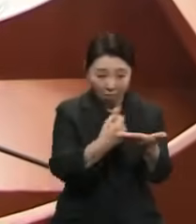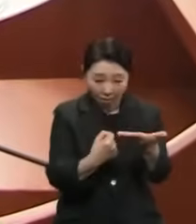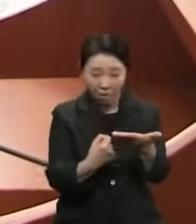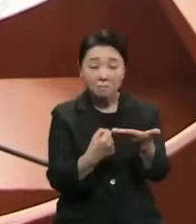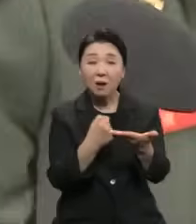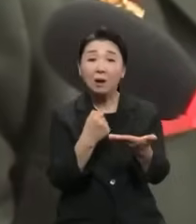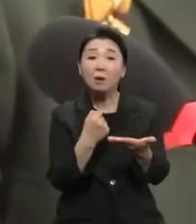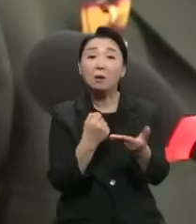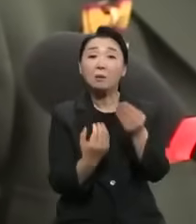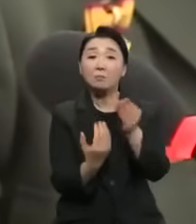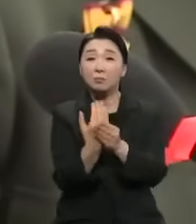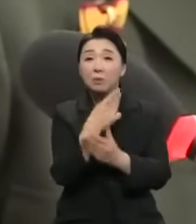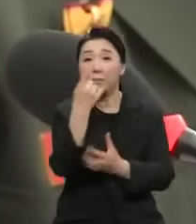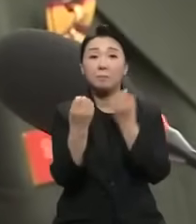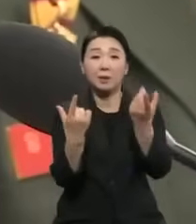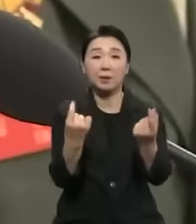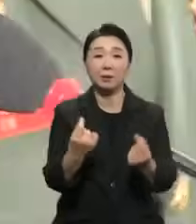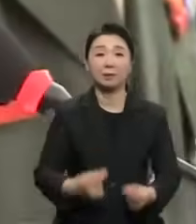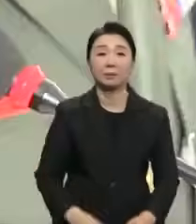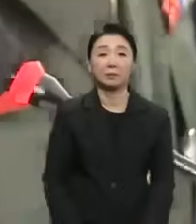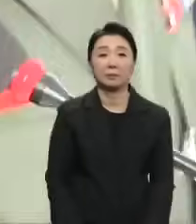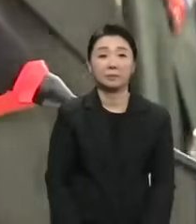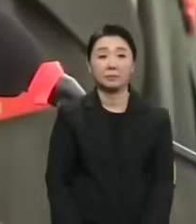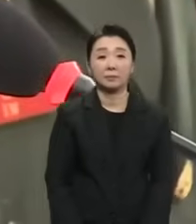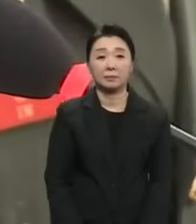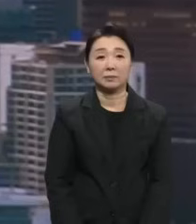붙인 상태입니다. JTBC 유선입니다.